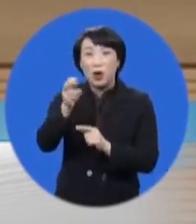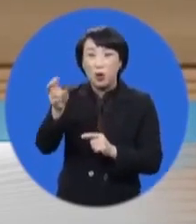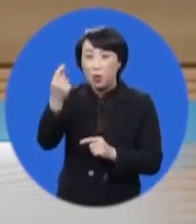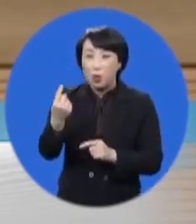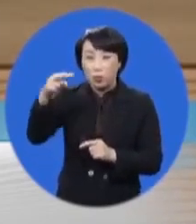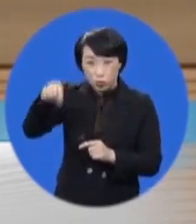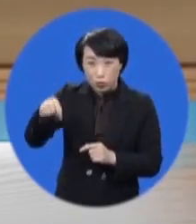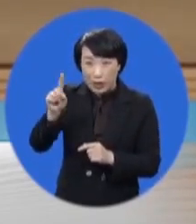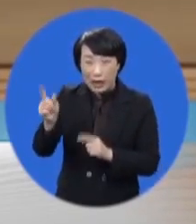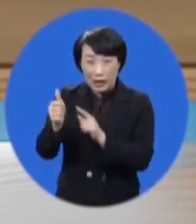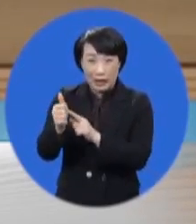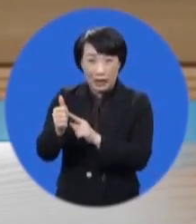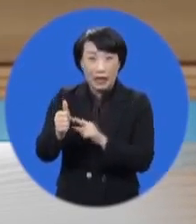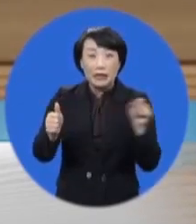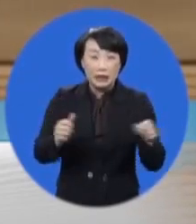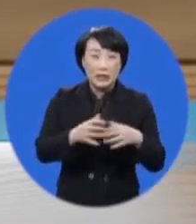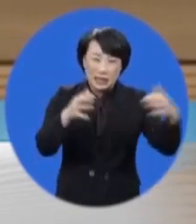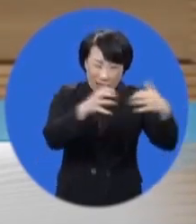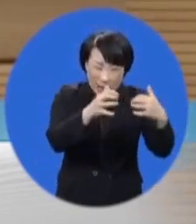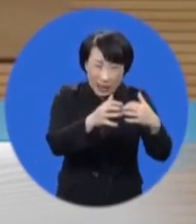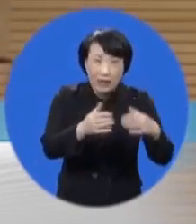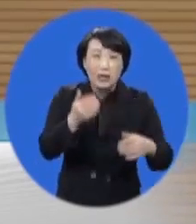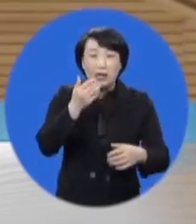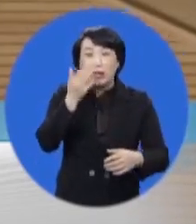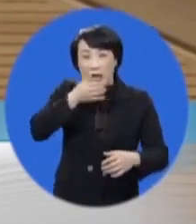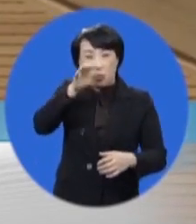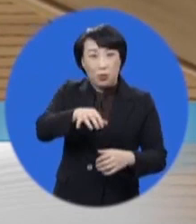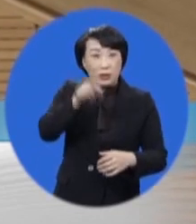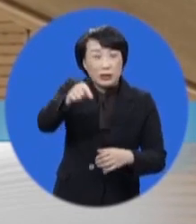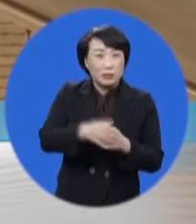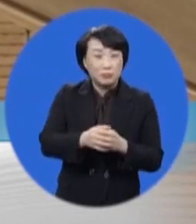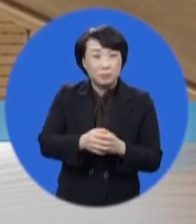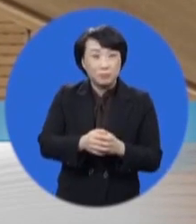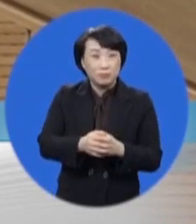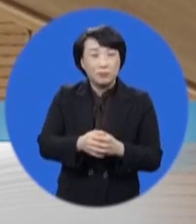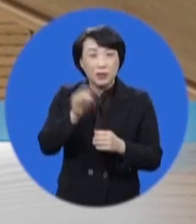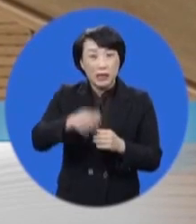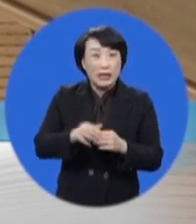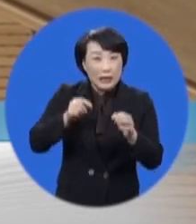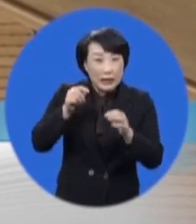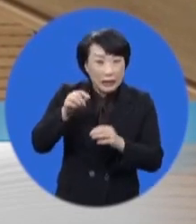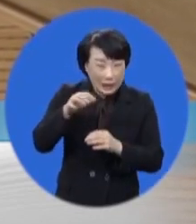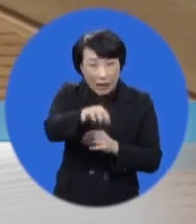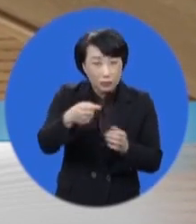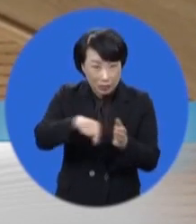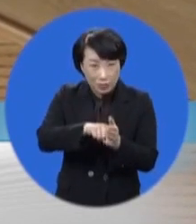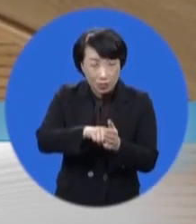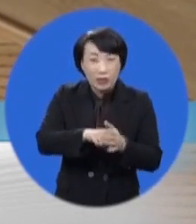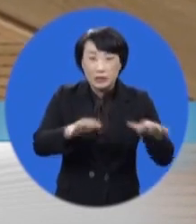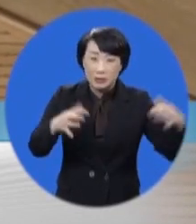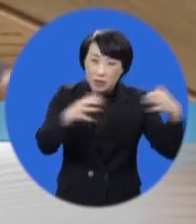가나안 땅을 가기 위해서 지금 전쟁하고 앞길을 가로막는 전투를 가로막는 자와 전투하고